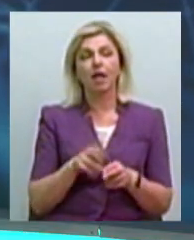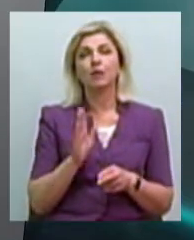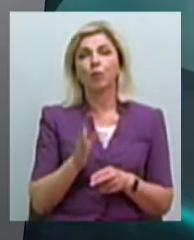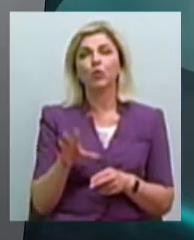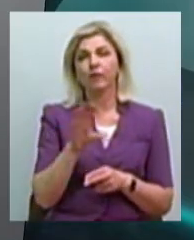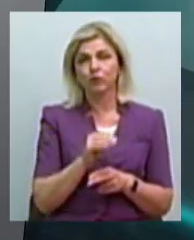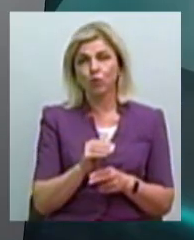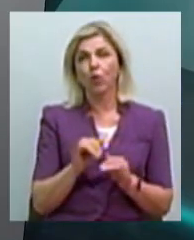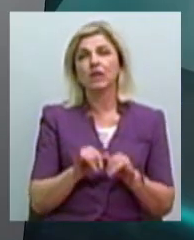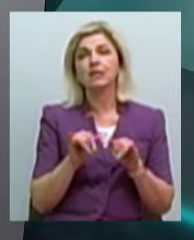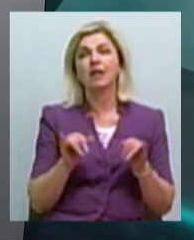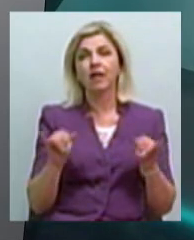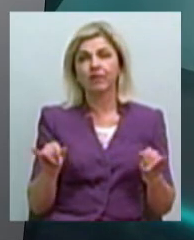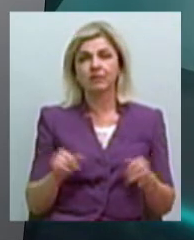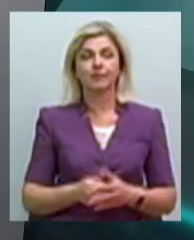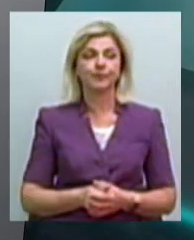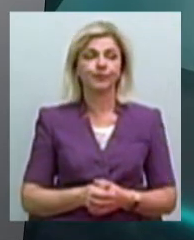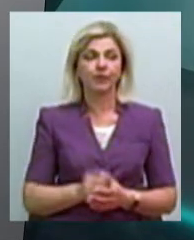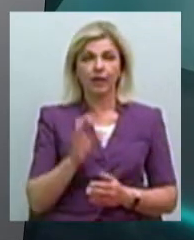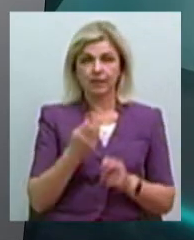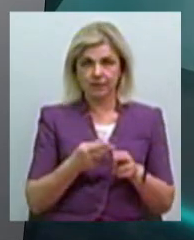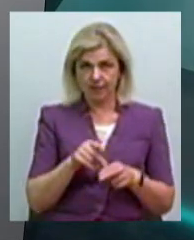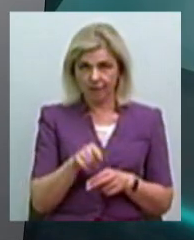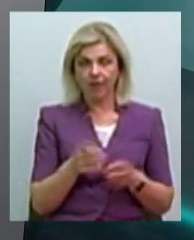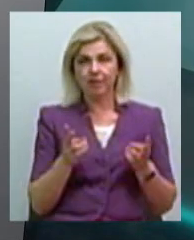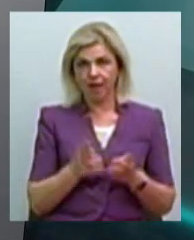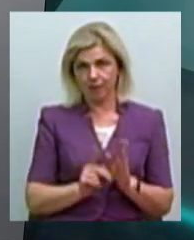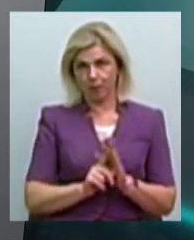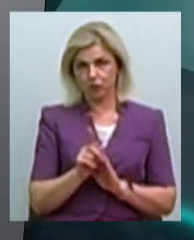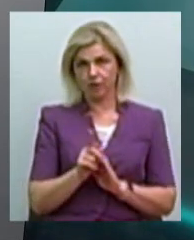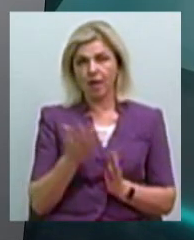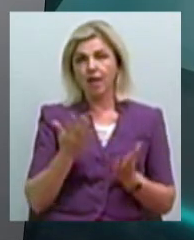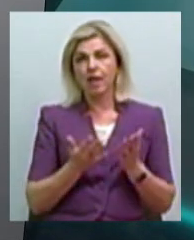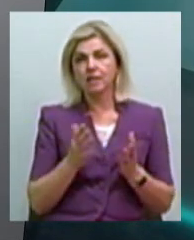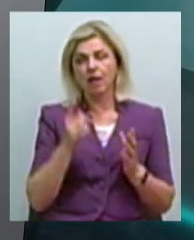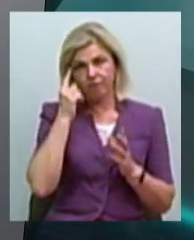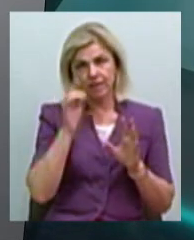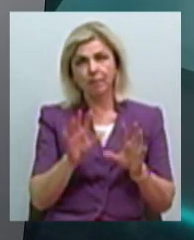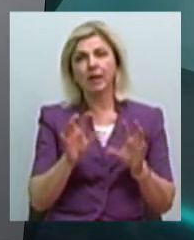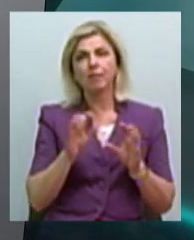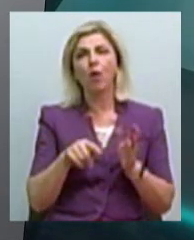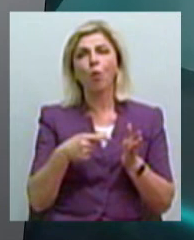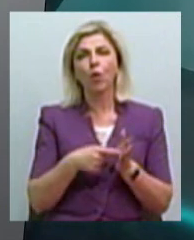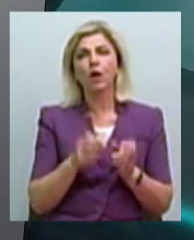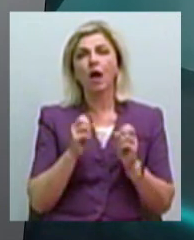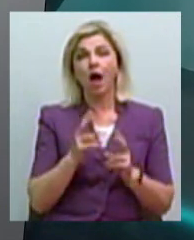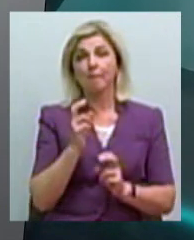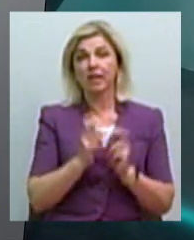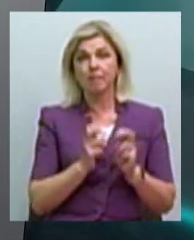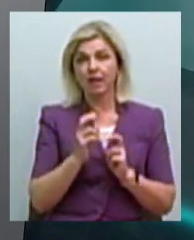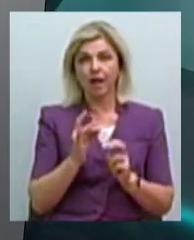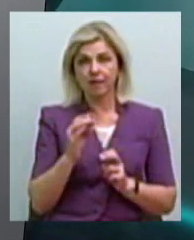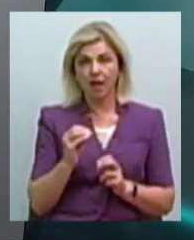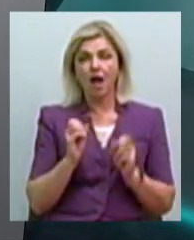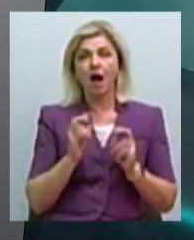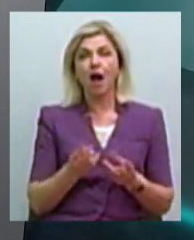наслаиваться. Ну, от, скажем, тобто з цього потрібно починати. Да, это, знаете, если воспринимать вот город как некое, ну, как предприятие, скажем, вот как